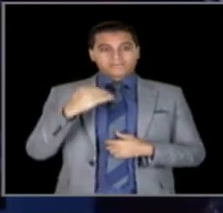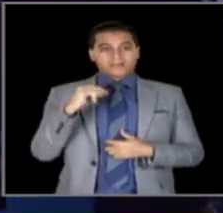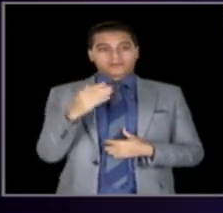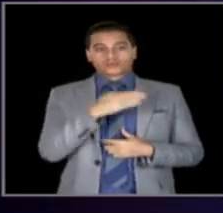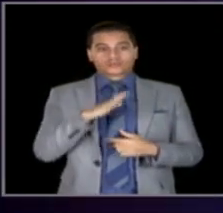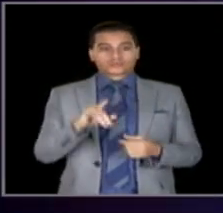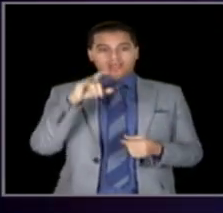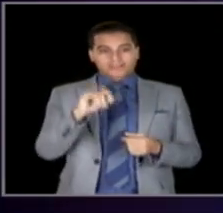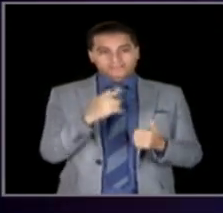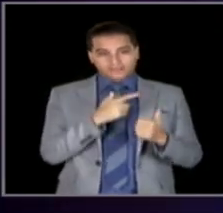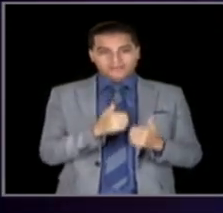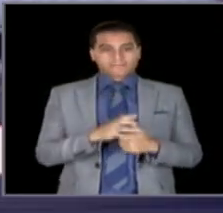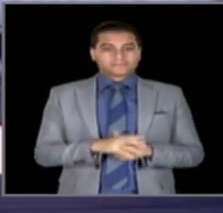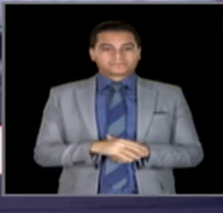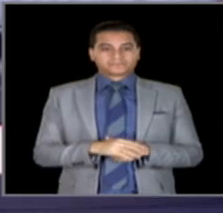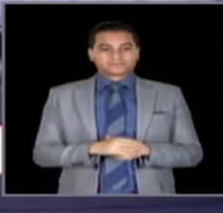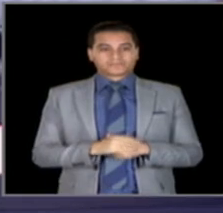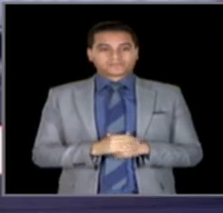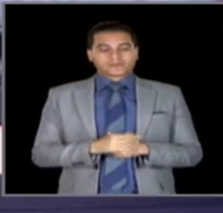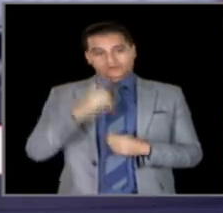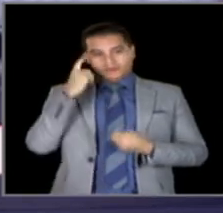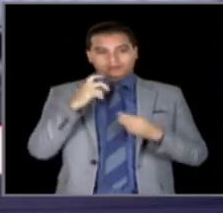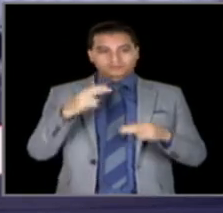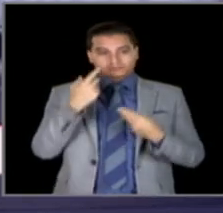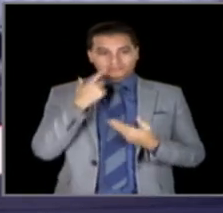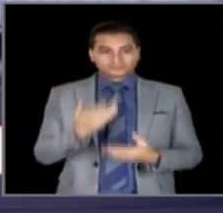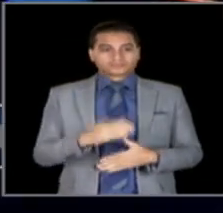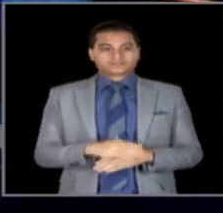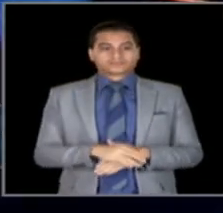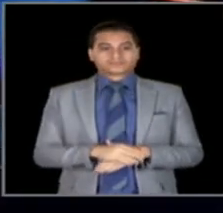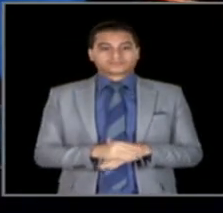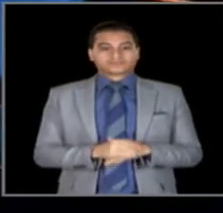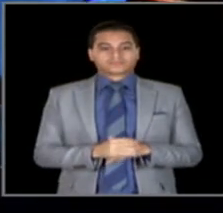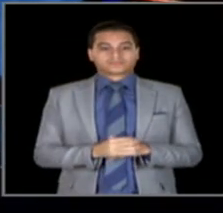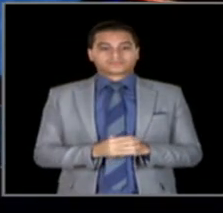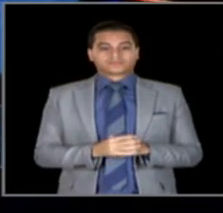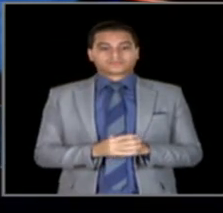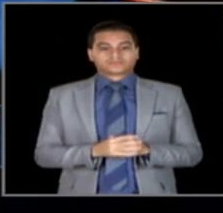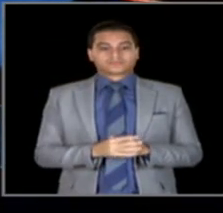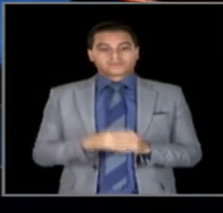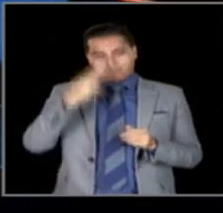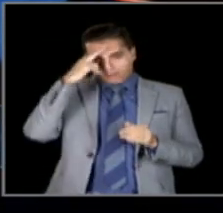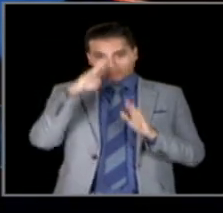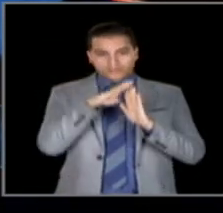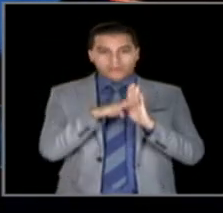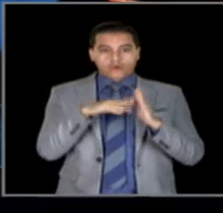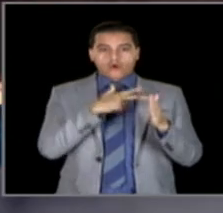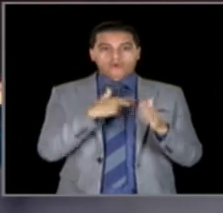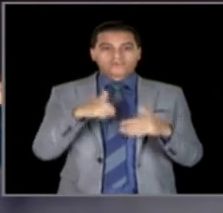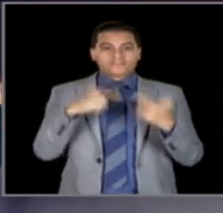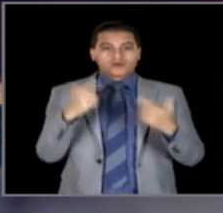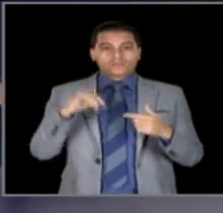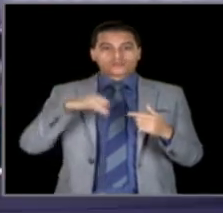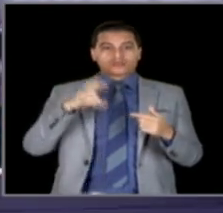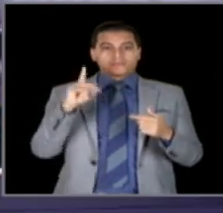حسام تمام، تحت الضغط كاونتر. ما هو نظام الحكم في دولة